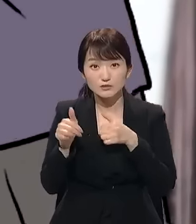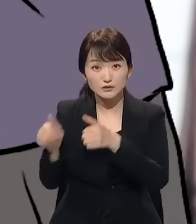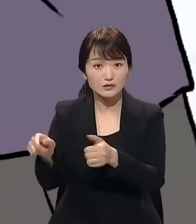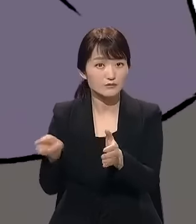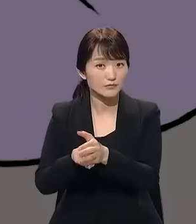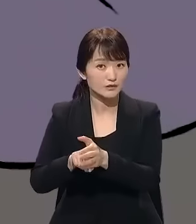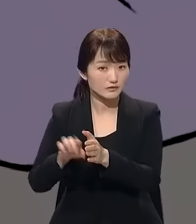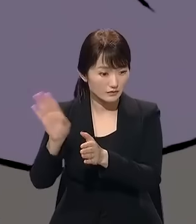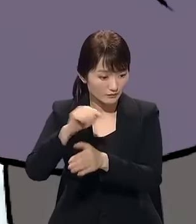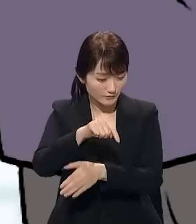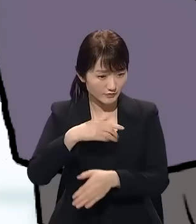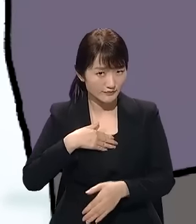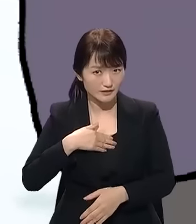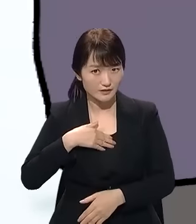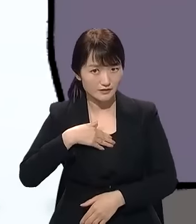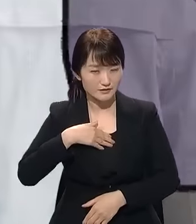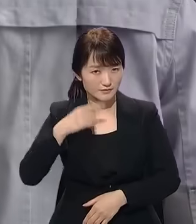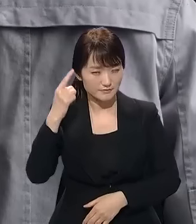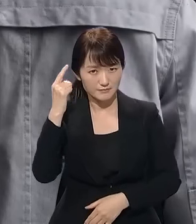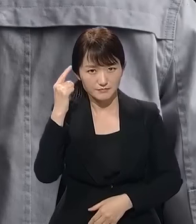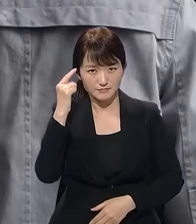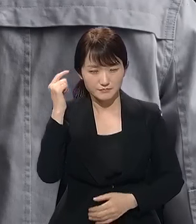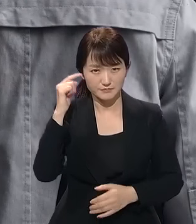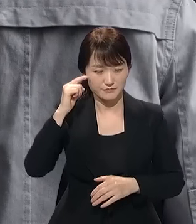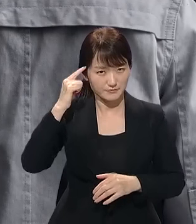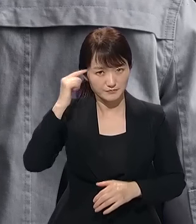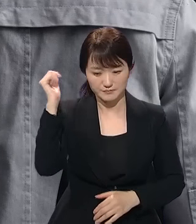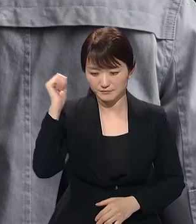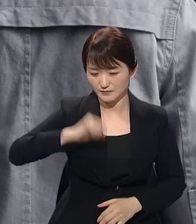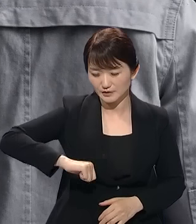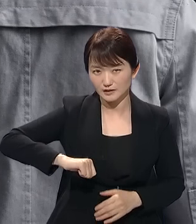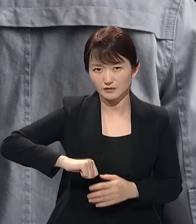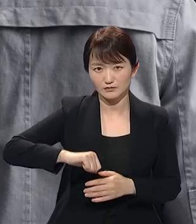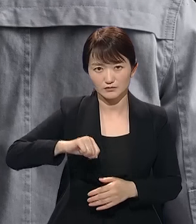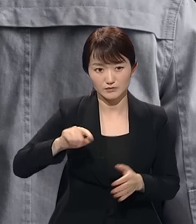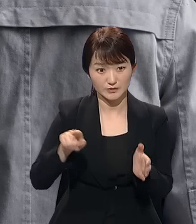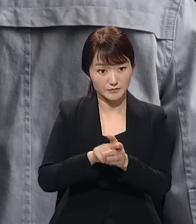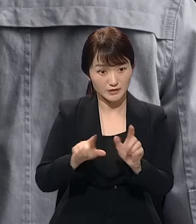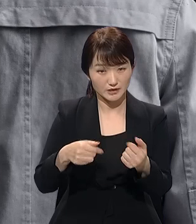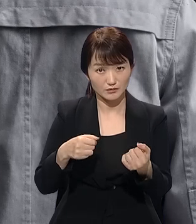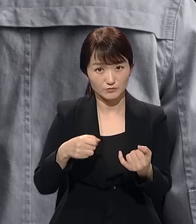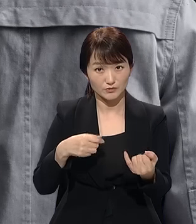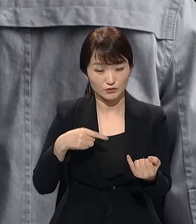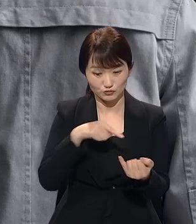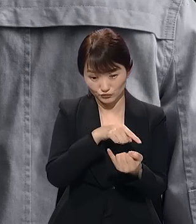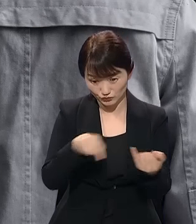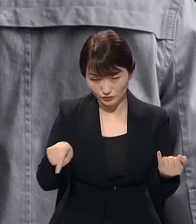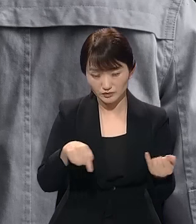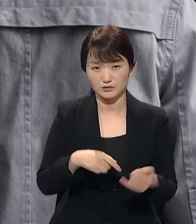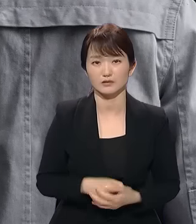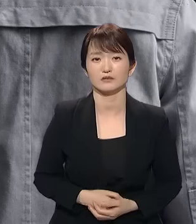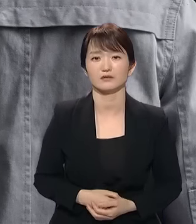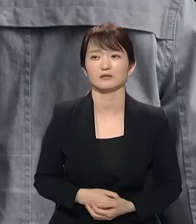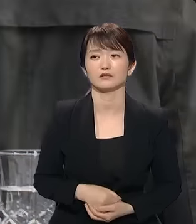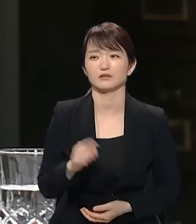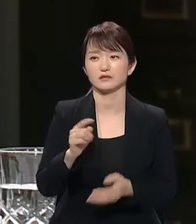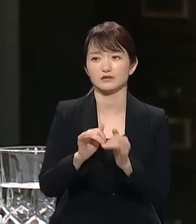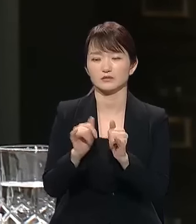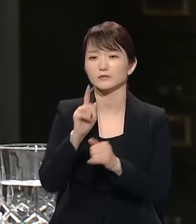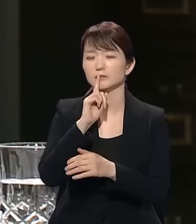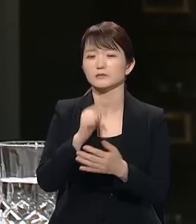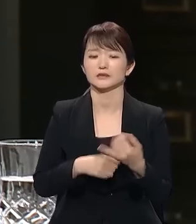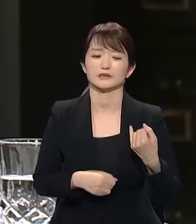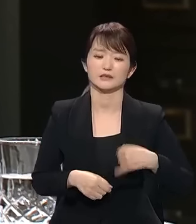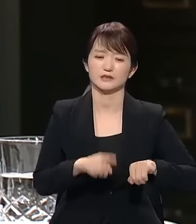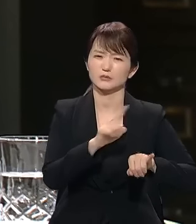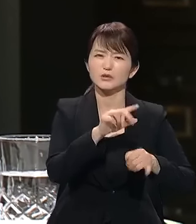내게 반항하는 거고 널 죽여버리겠다. 이렇게 위협을 했습니다. 자, 또 어떤 분들은 이러실 수 있어요. 아유, 딸이 뭔가 좀 문제가